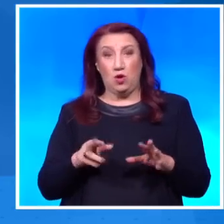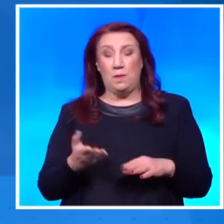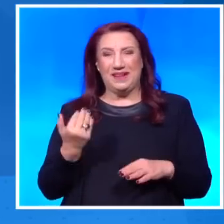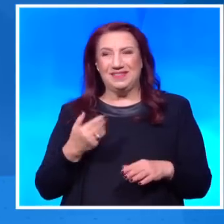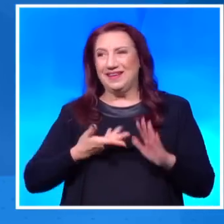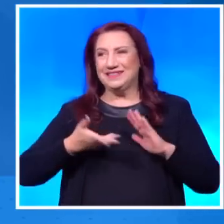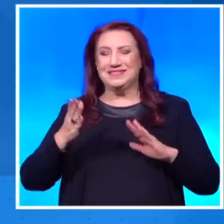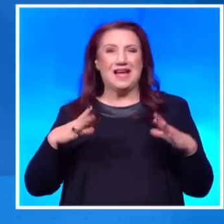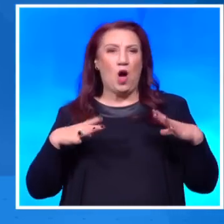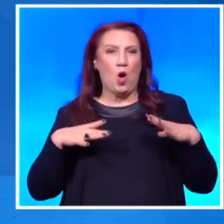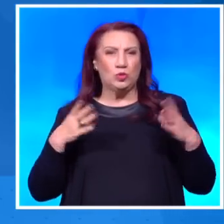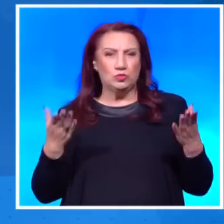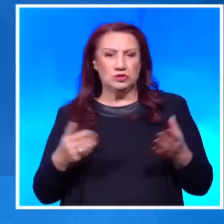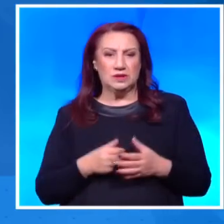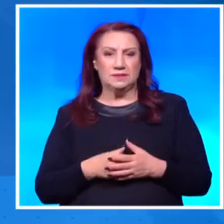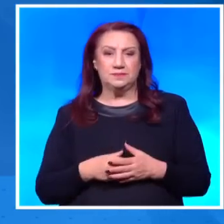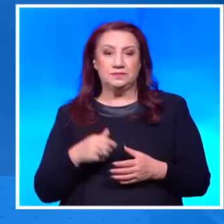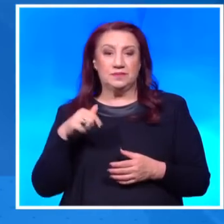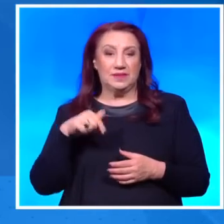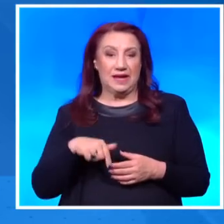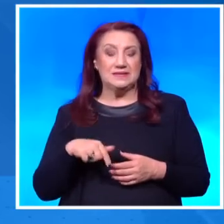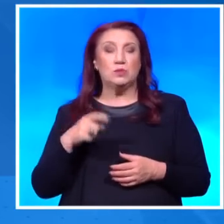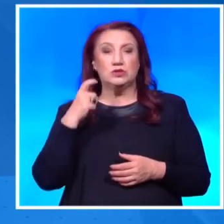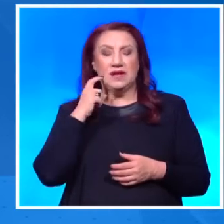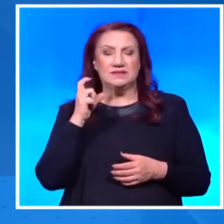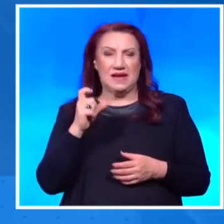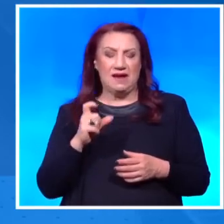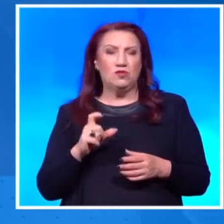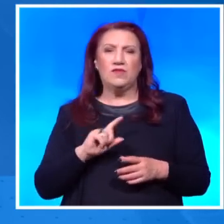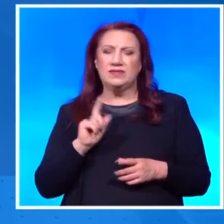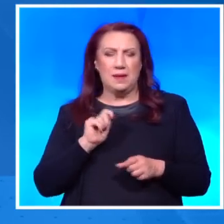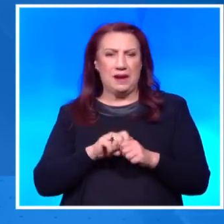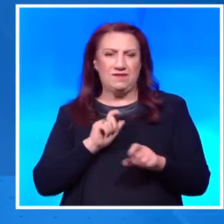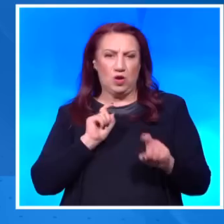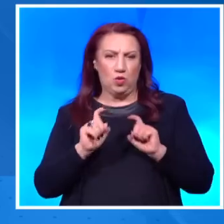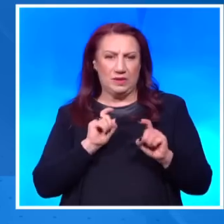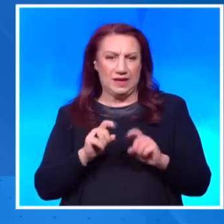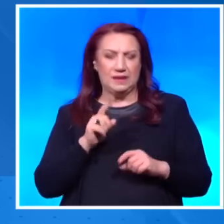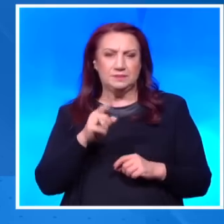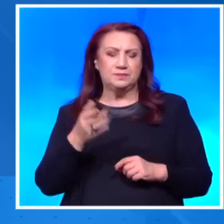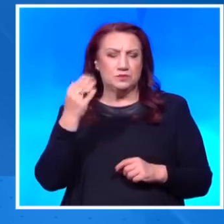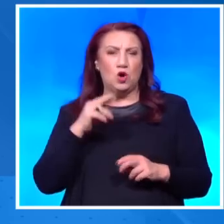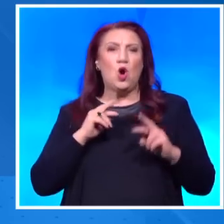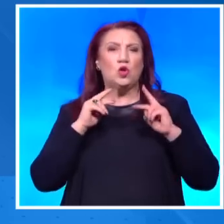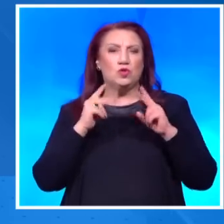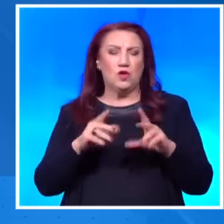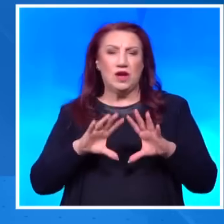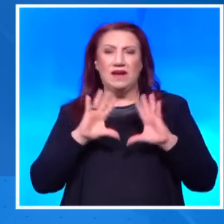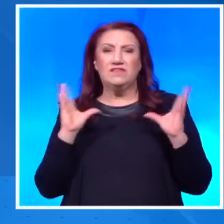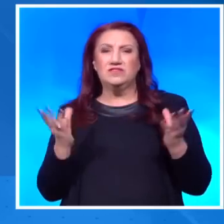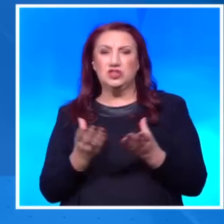Борислав Сарафов не направи коментар, но в петък той отговори на призива на политици да се оттегли с думите всички участници в политическия